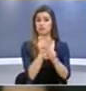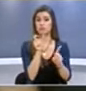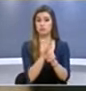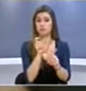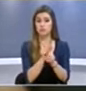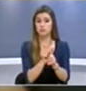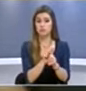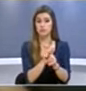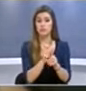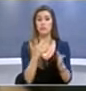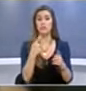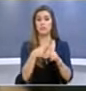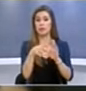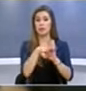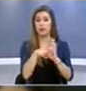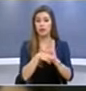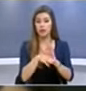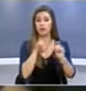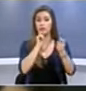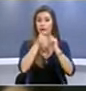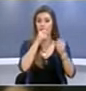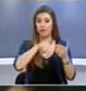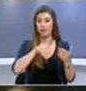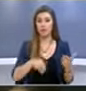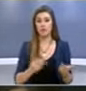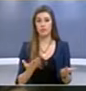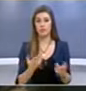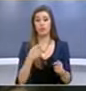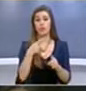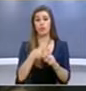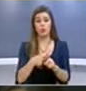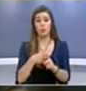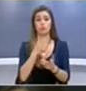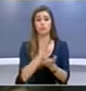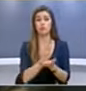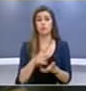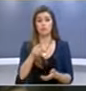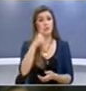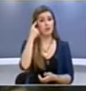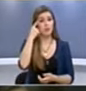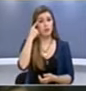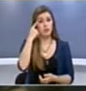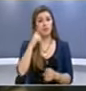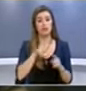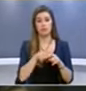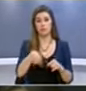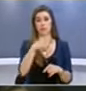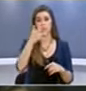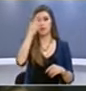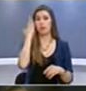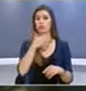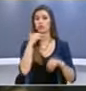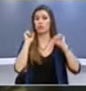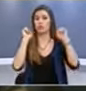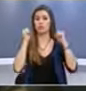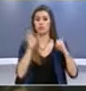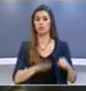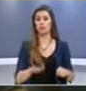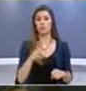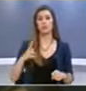preventive sias lij dhe krat me kt operator dhe a Jeni n dieni se paku pqs t vdu t